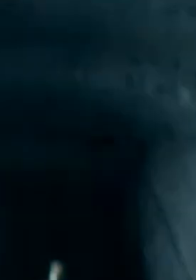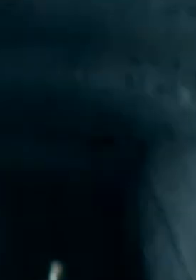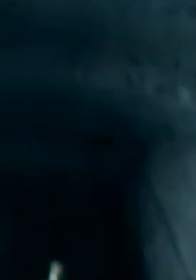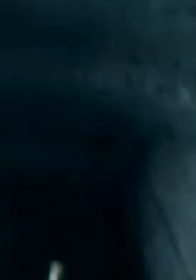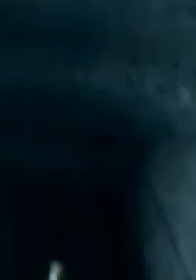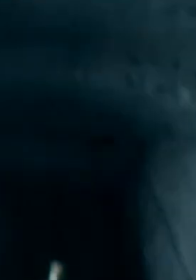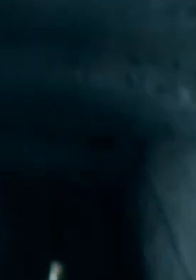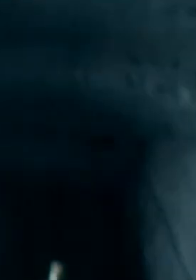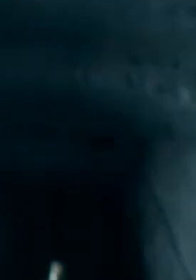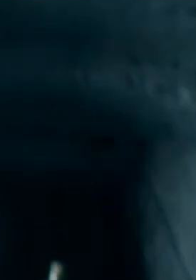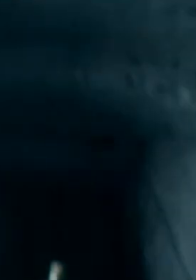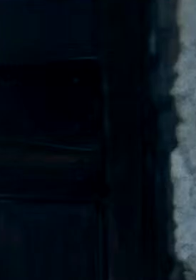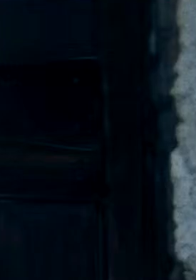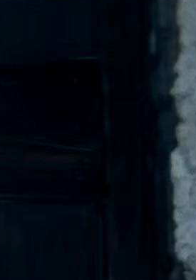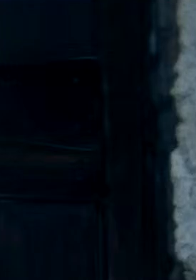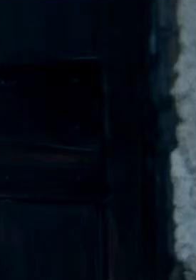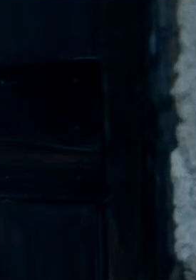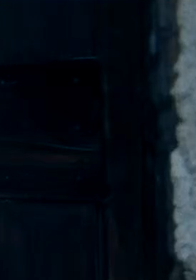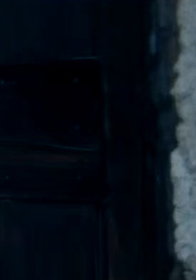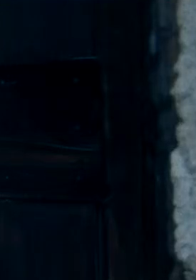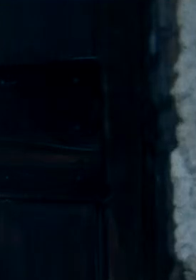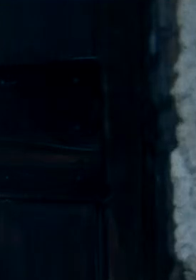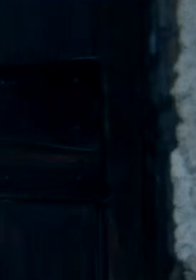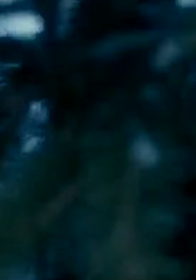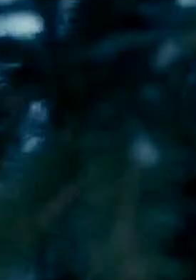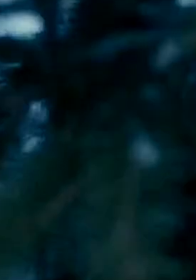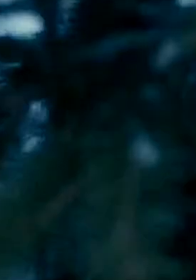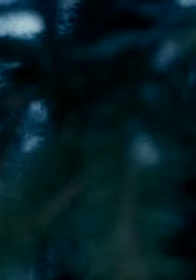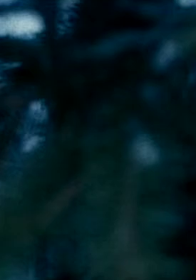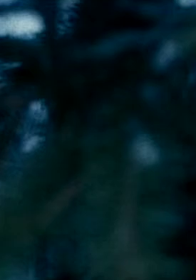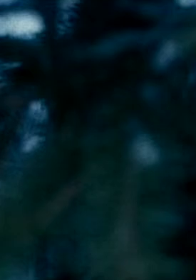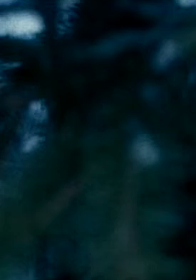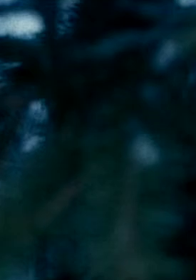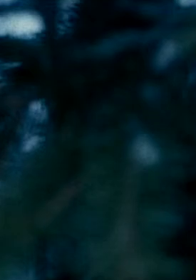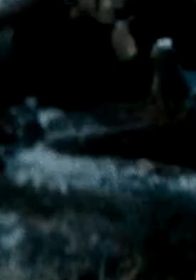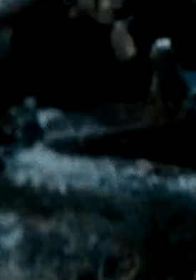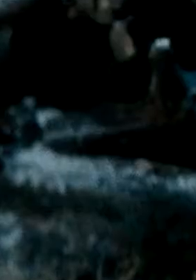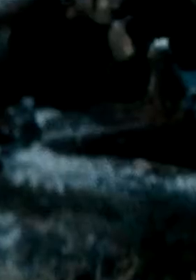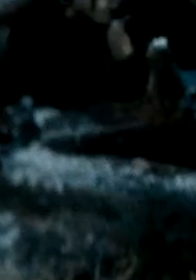gol, non è mica una che muore la parte di plasma, no.